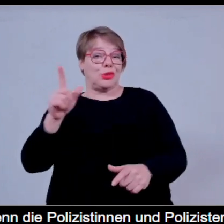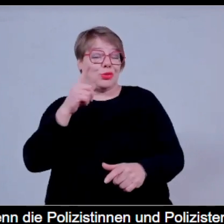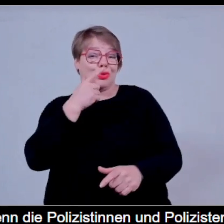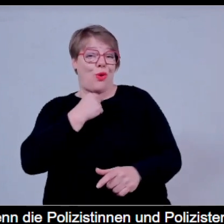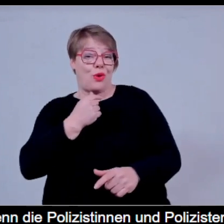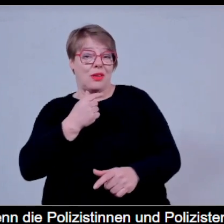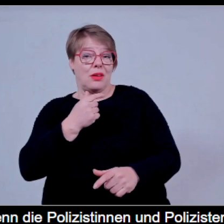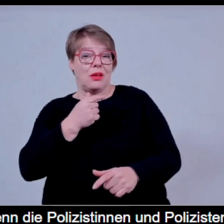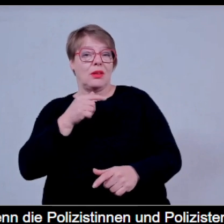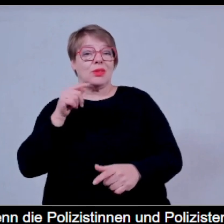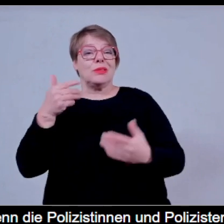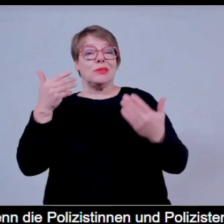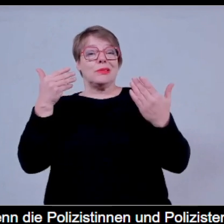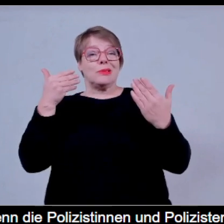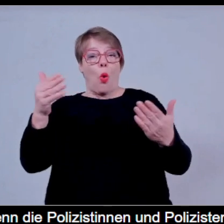Behörden fordern.